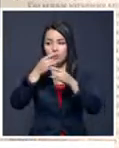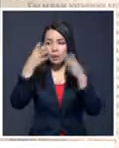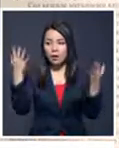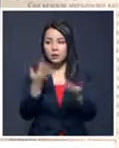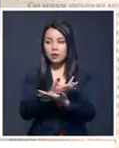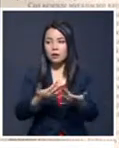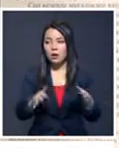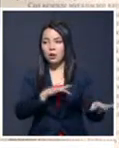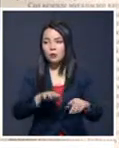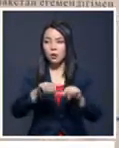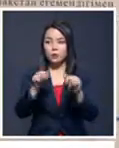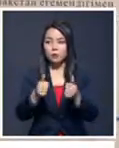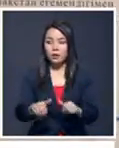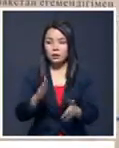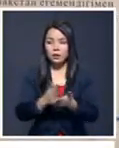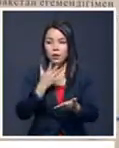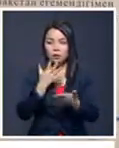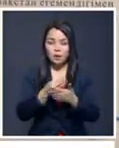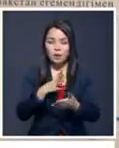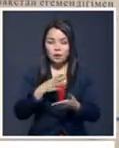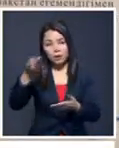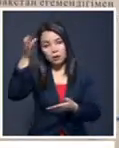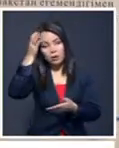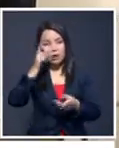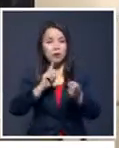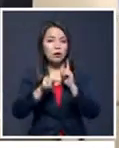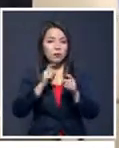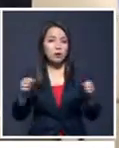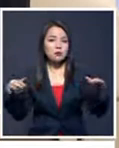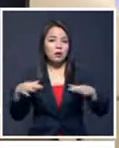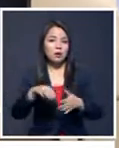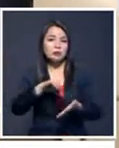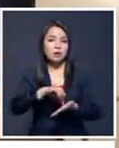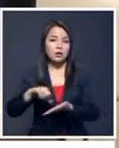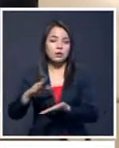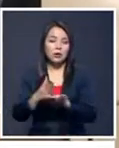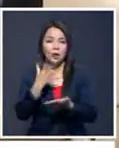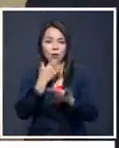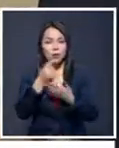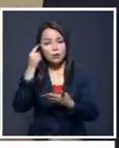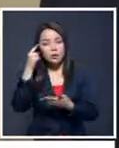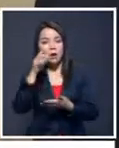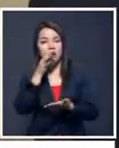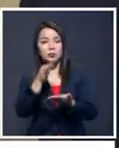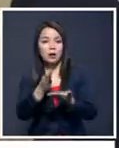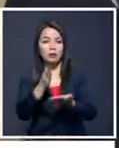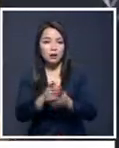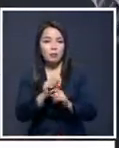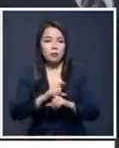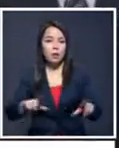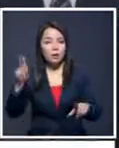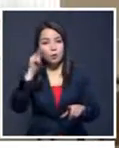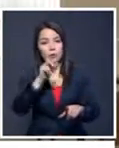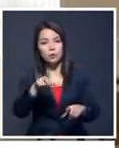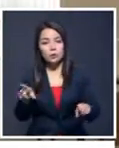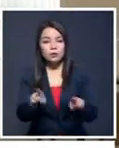ұйымдастырылды. Сонымен қатар жерлестер ғылыми конференцияда бас қосып, білім саласына қатысты өз ойларын ортаға салды. Мектеп оқушылары